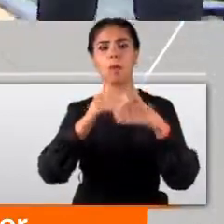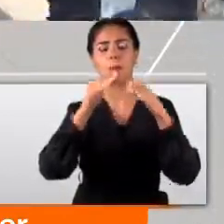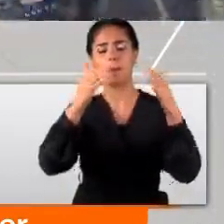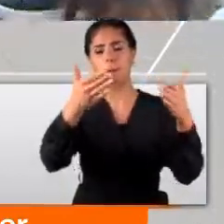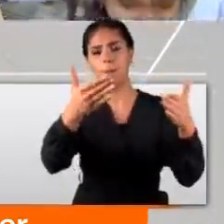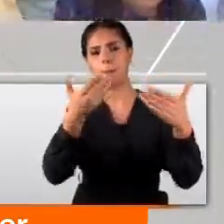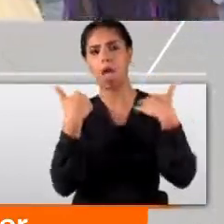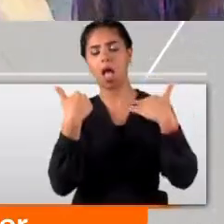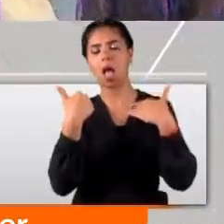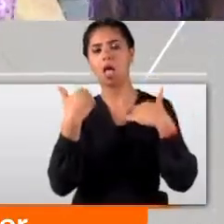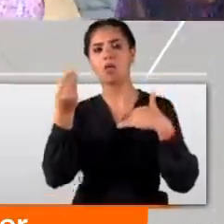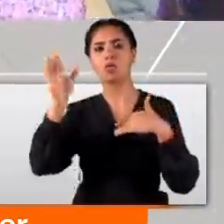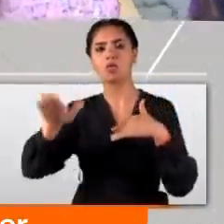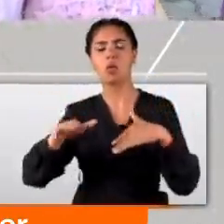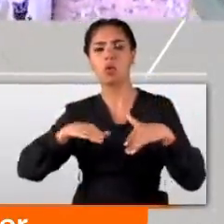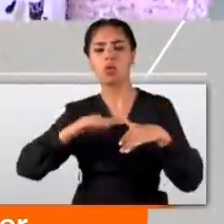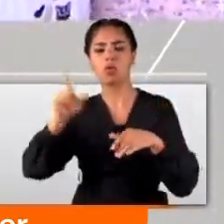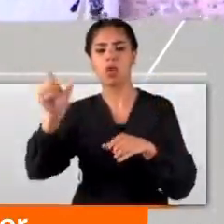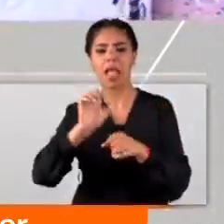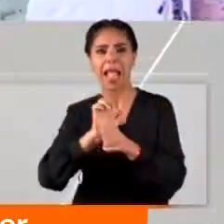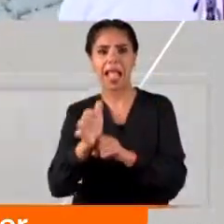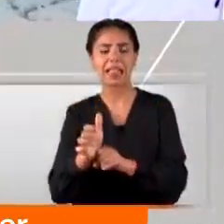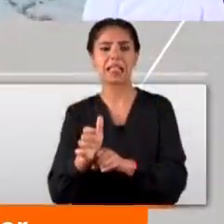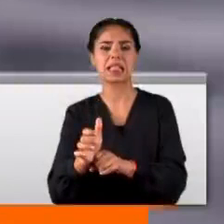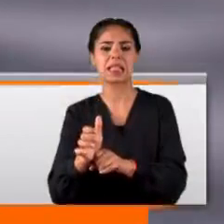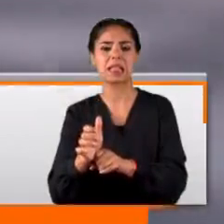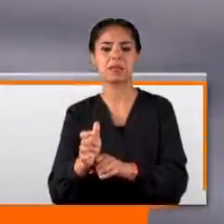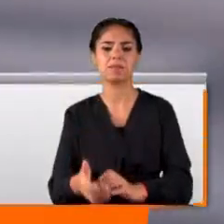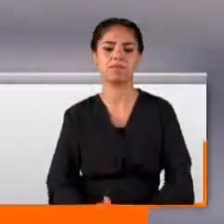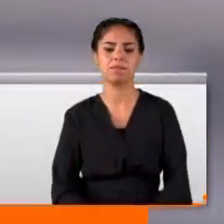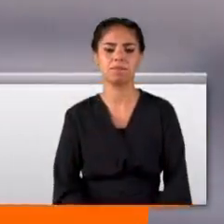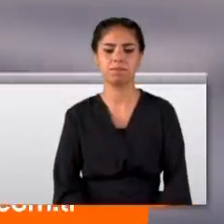gürültüyle çöktü ve küçük Berat işte tam da bu beton bloğun altında kaldı.